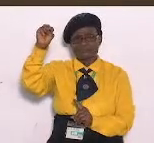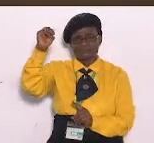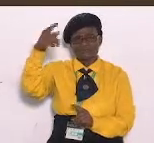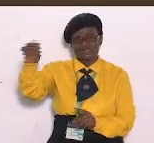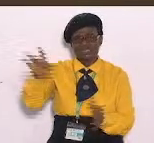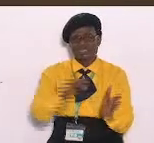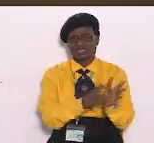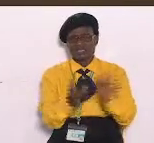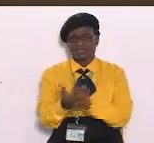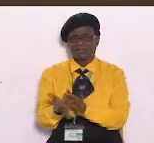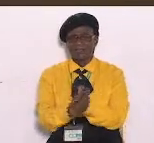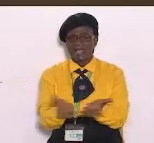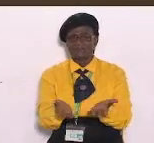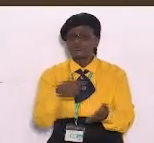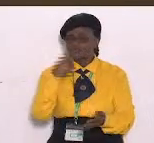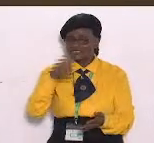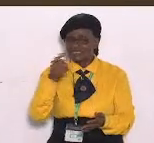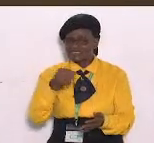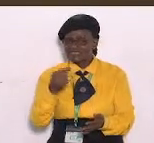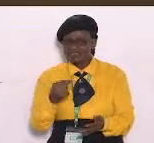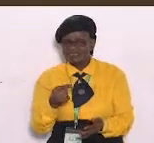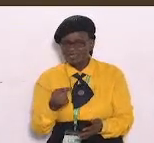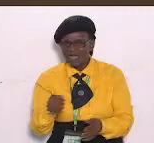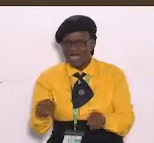lui la Bible